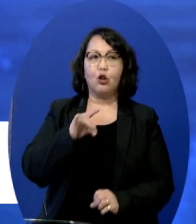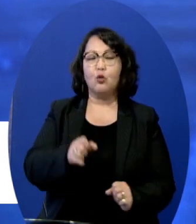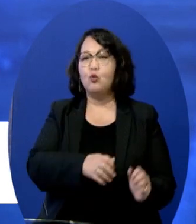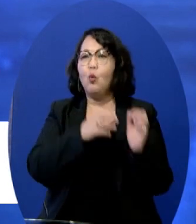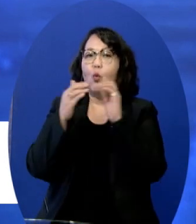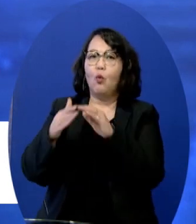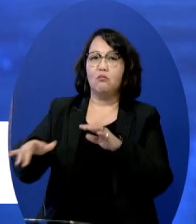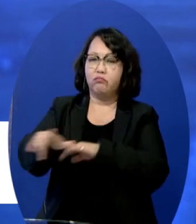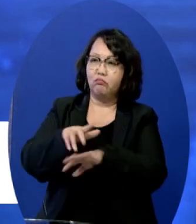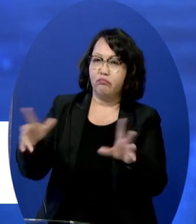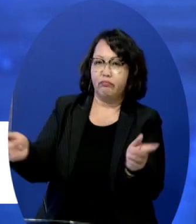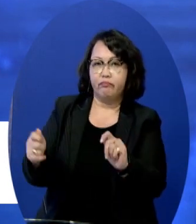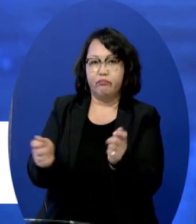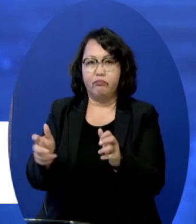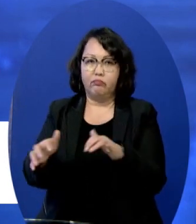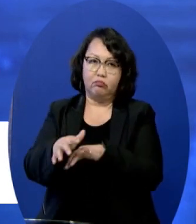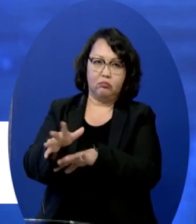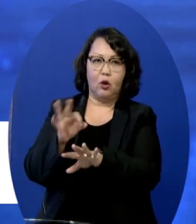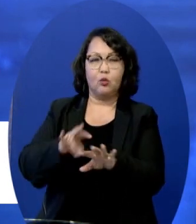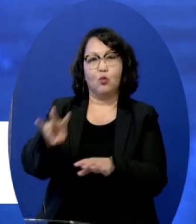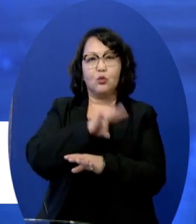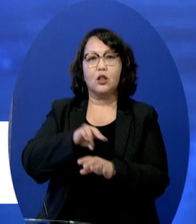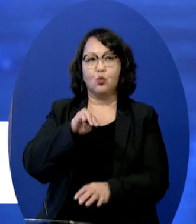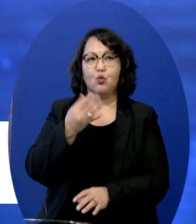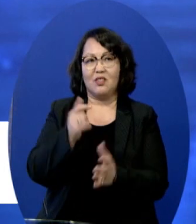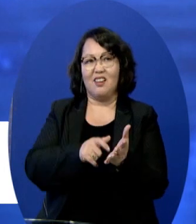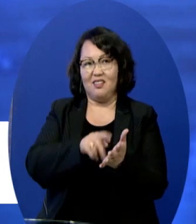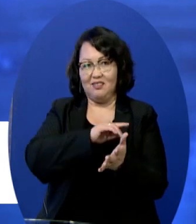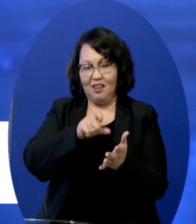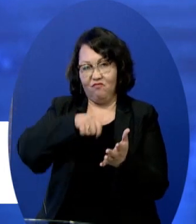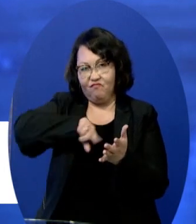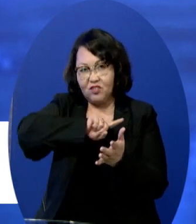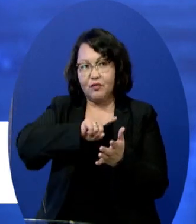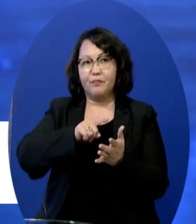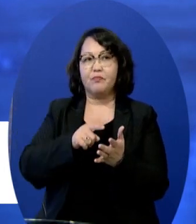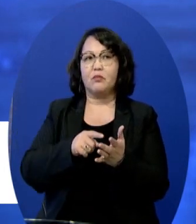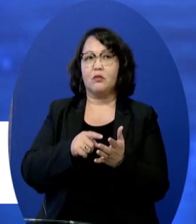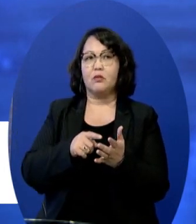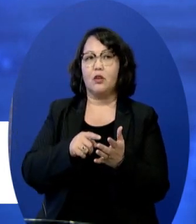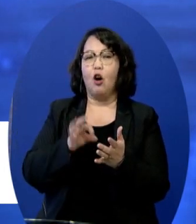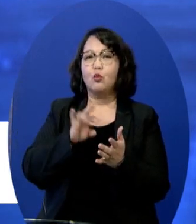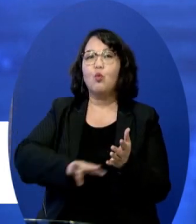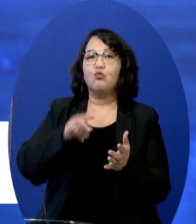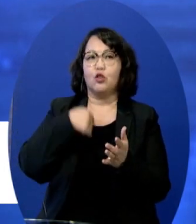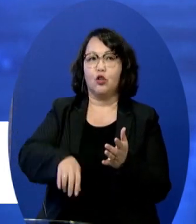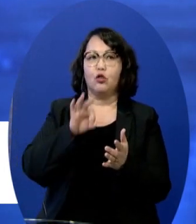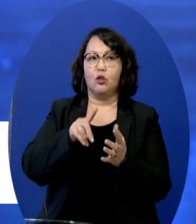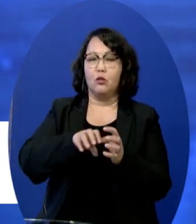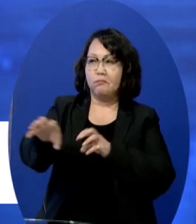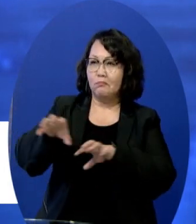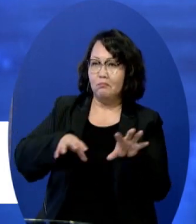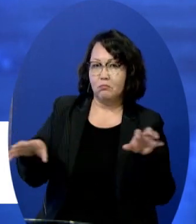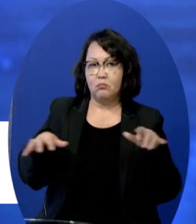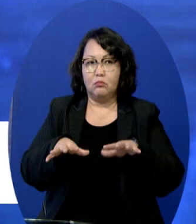хэрэгцээ болон аймаг дундын отрын бус, орон нутгийн тусгаар хэрэгцээ болон одоо орон нутгийн отрын бүст өөрлөлтөд үйлчлэл авралтын